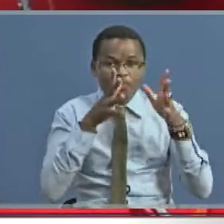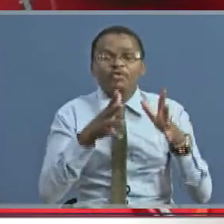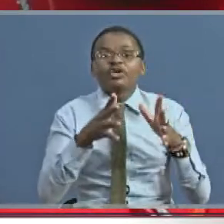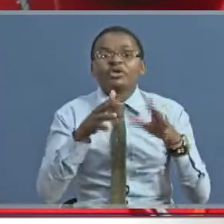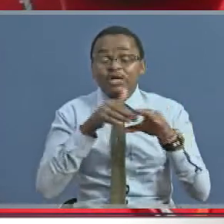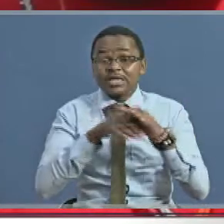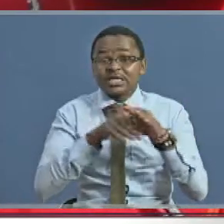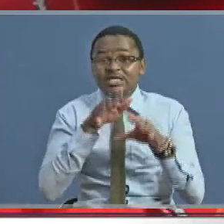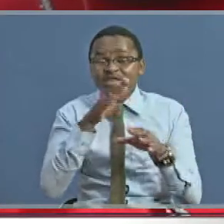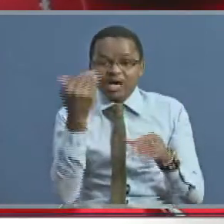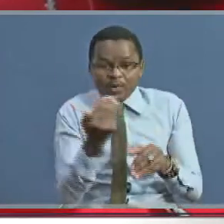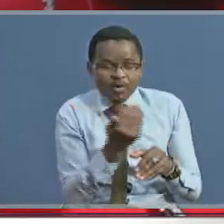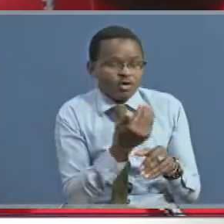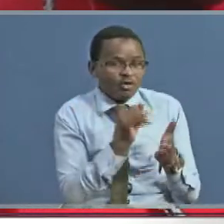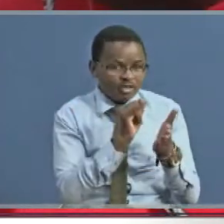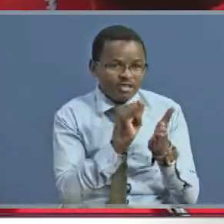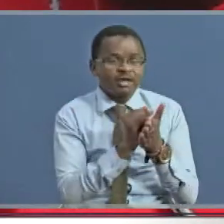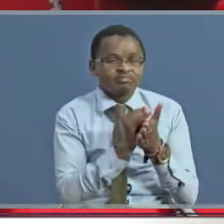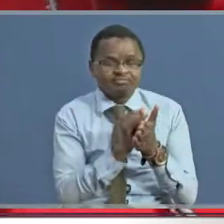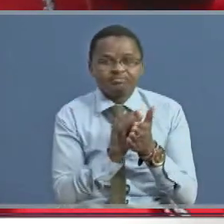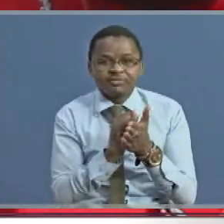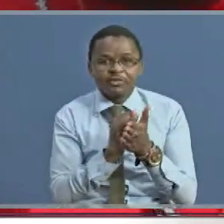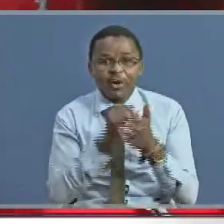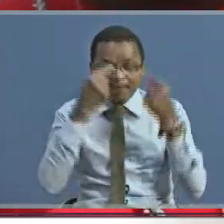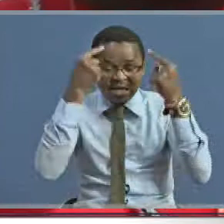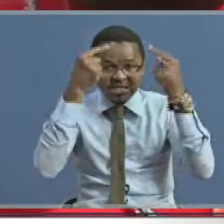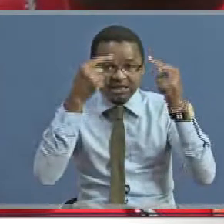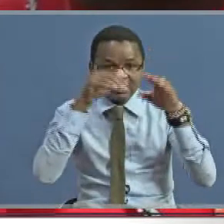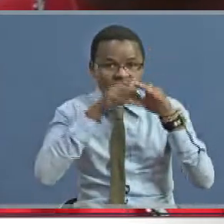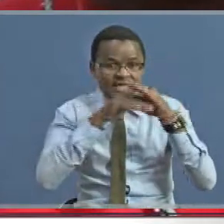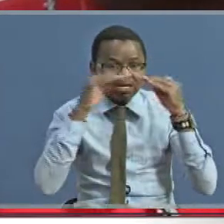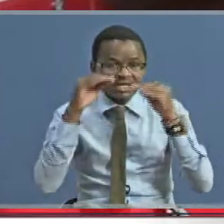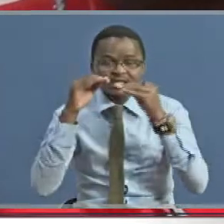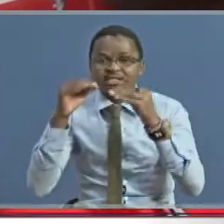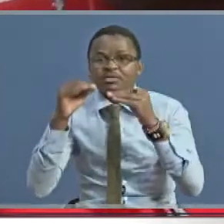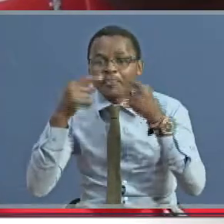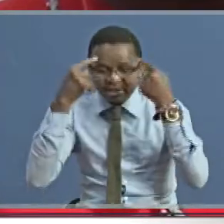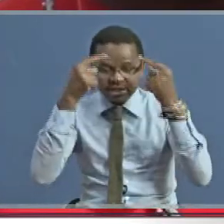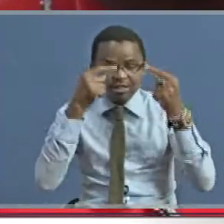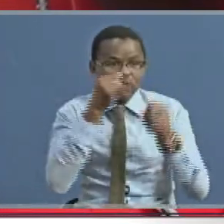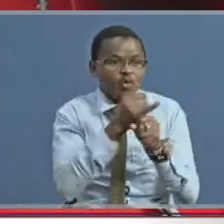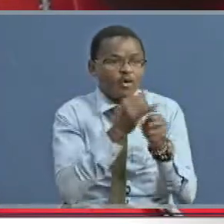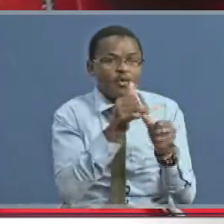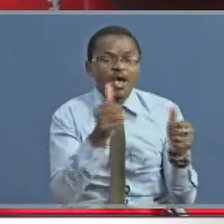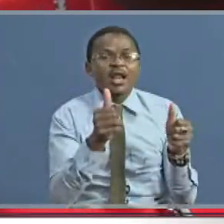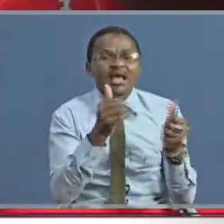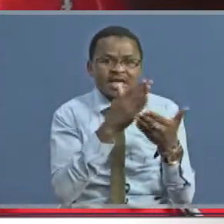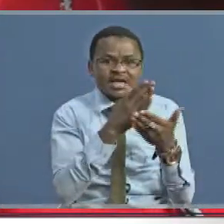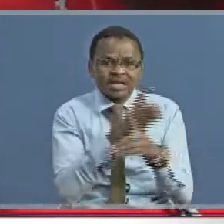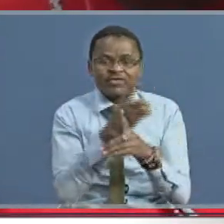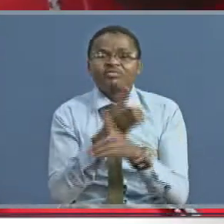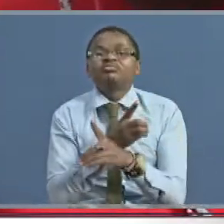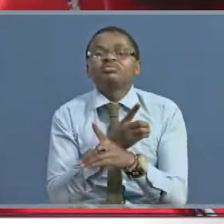hapo, wale watoto wa area hizi ambayo wamefaulu katika elimu zao, wamefanikiwa kupata makazi sehemu mbalimbali za